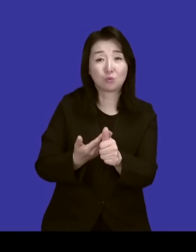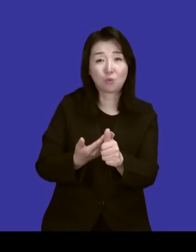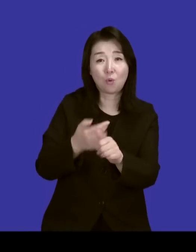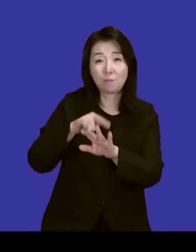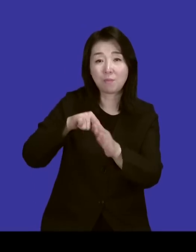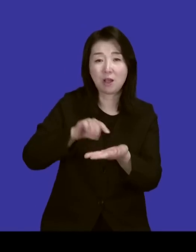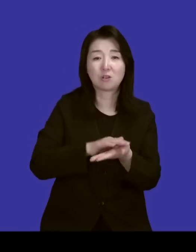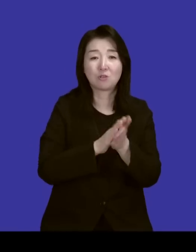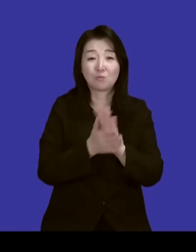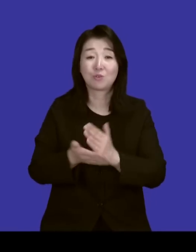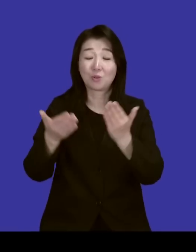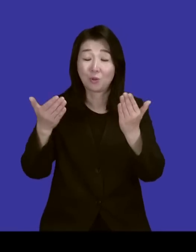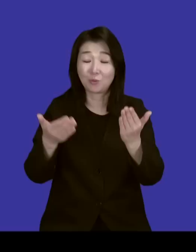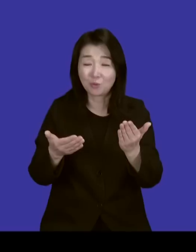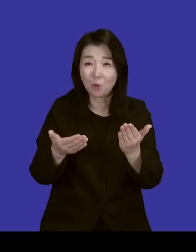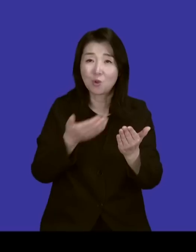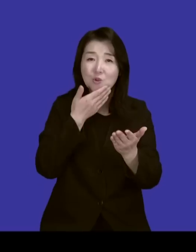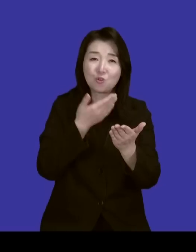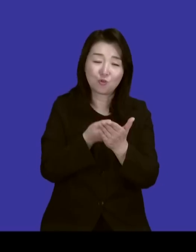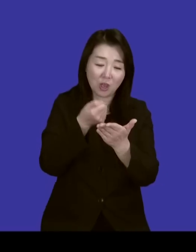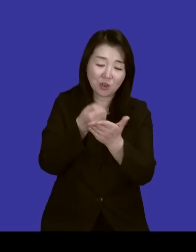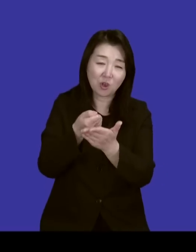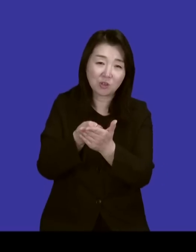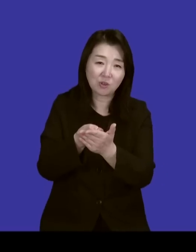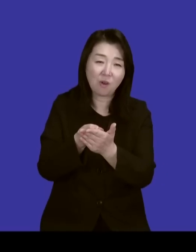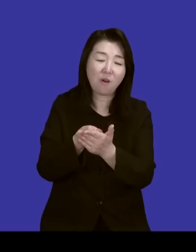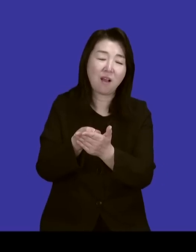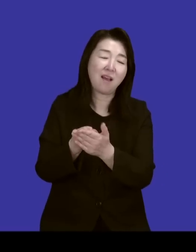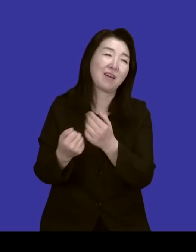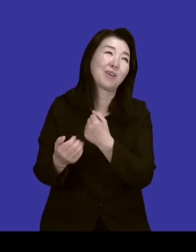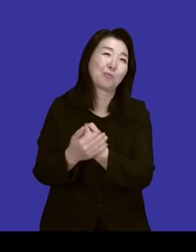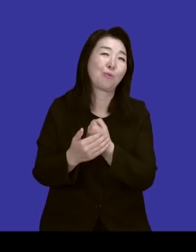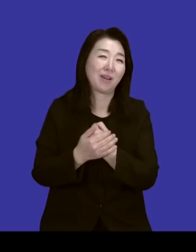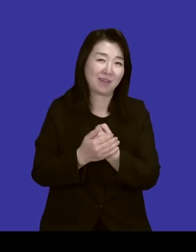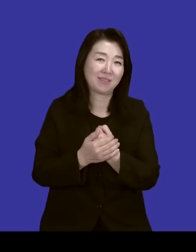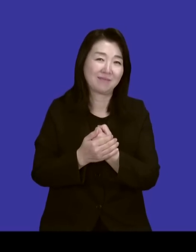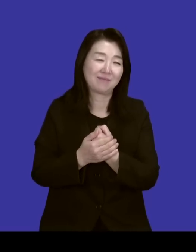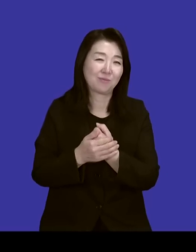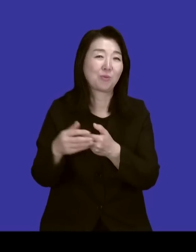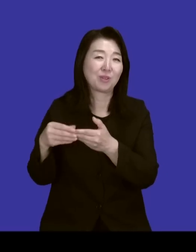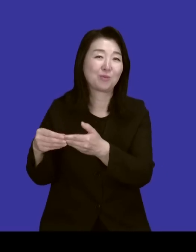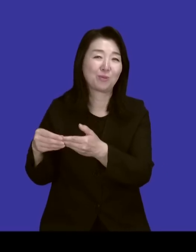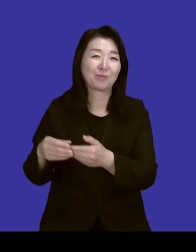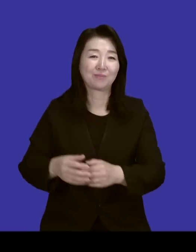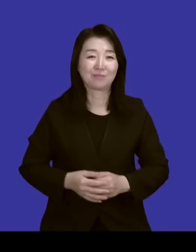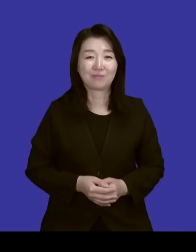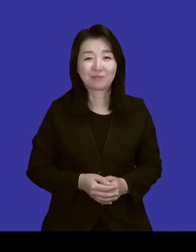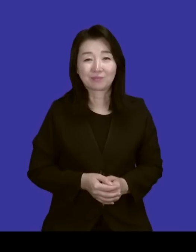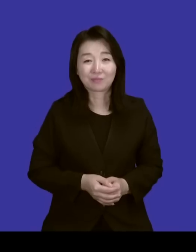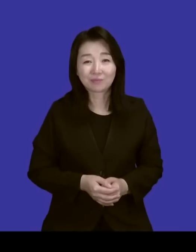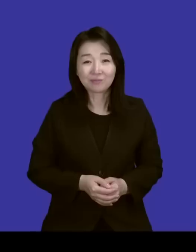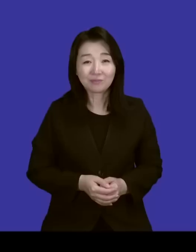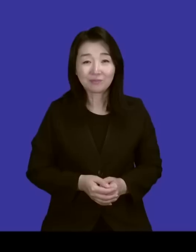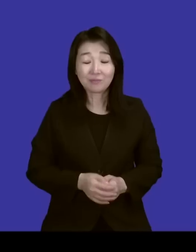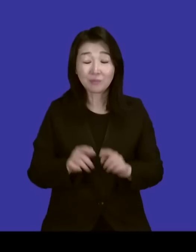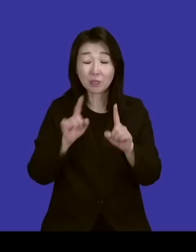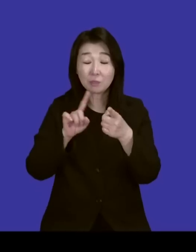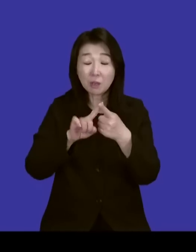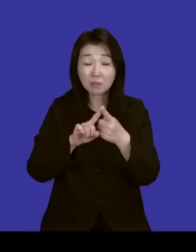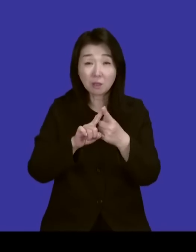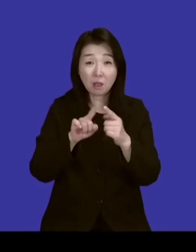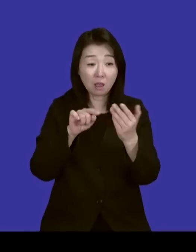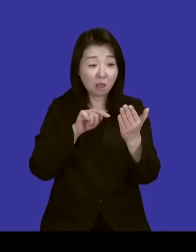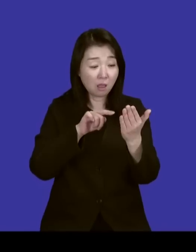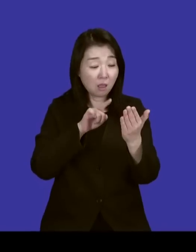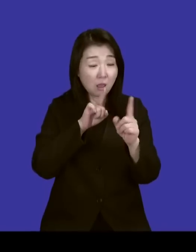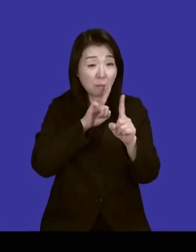움직여 주시고 또 중요한 결정을 하게 하시고 그렇죠. 네, 그렇게 인도하신다고 생각을 해요. 지금 말씀한 대로 말씀 묵상이 없으면 그냥